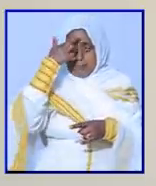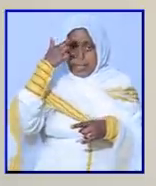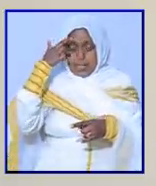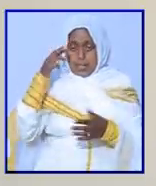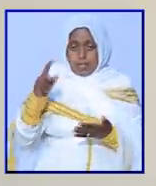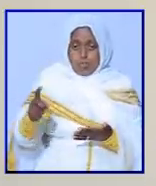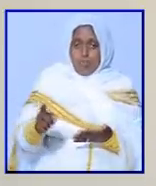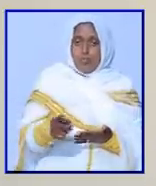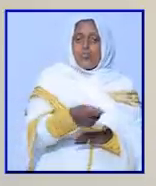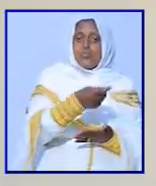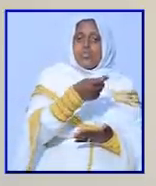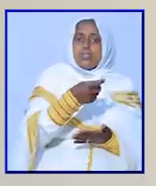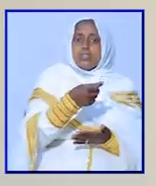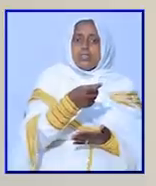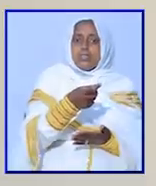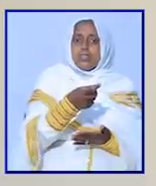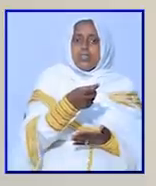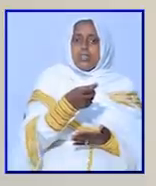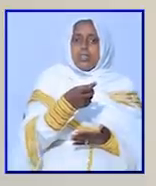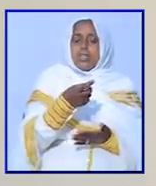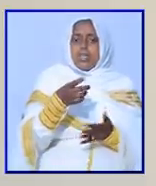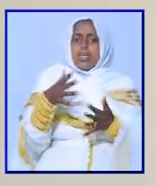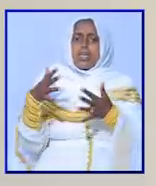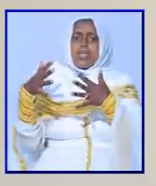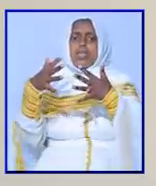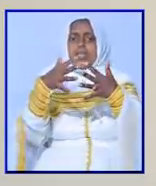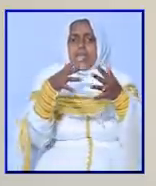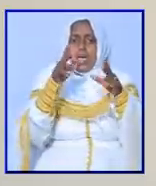ለመናገር ምክንያት የሆኑት